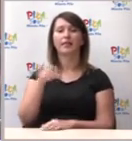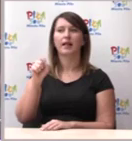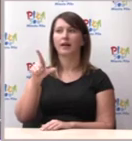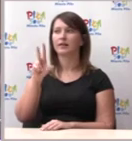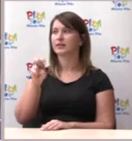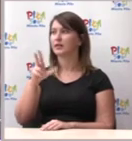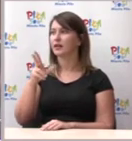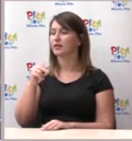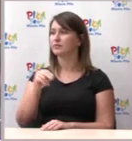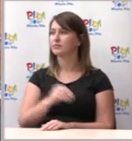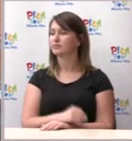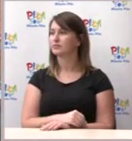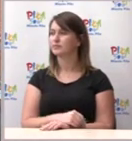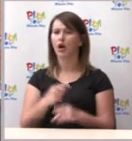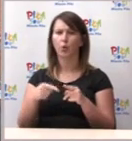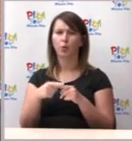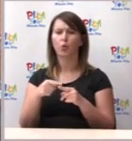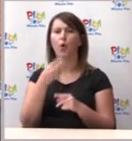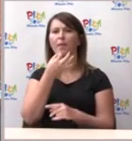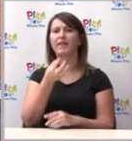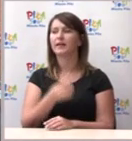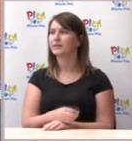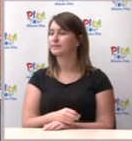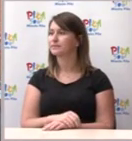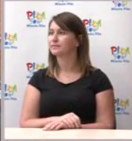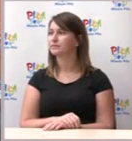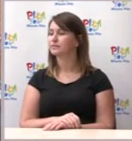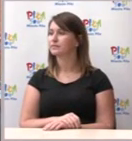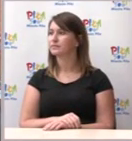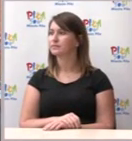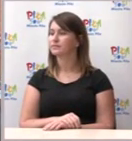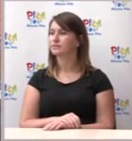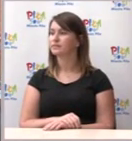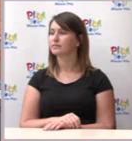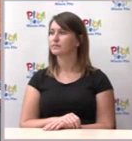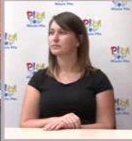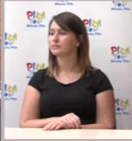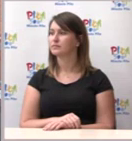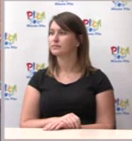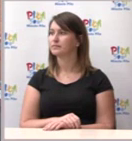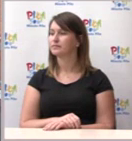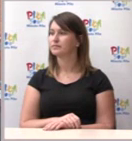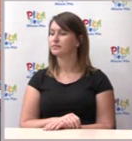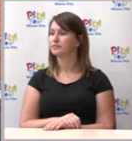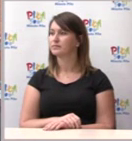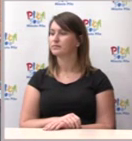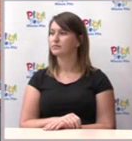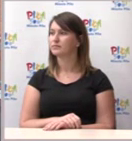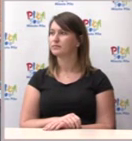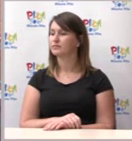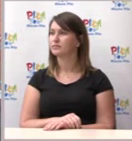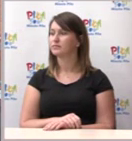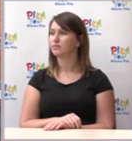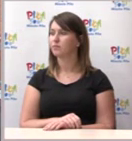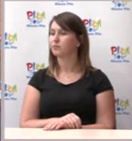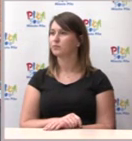Dalko. Króciutko pytanie o kwestię, o którą pytałem na ostatniej sesji, bo uzyskałem wtedy informację, uzyskaliśmy